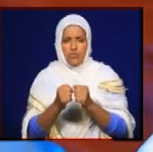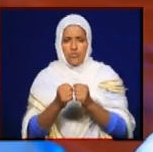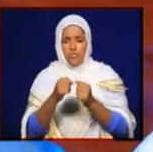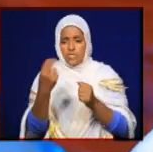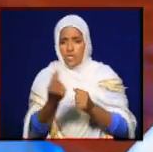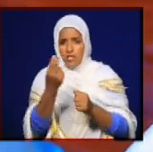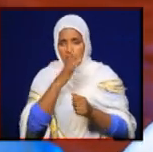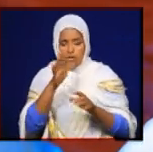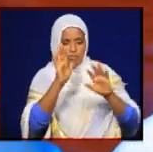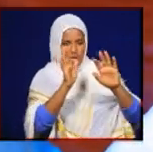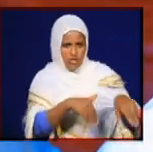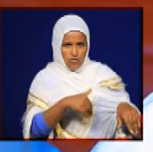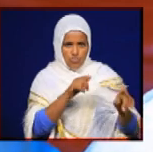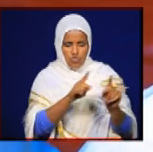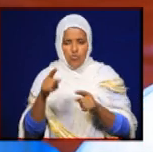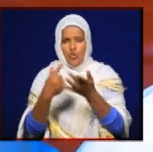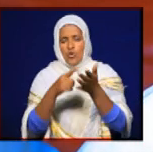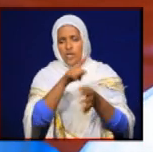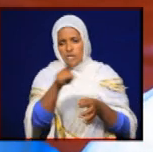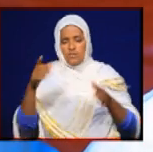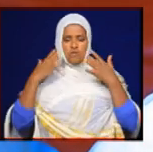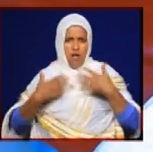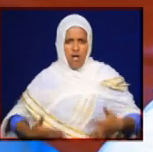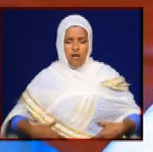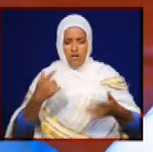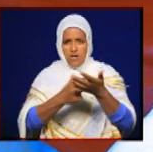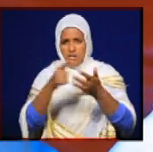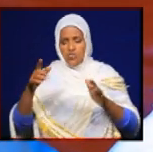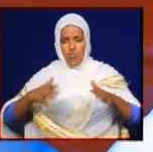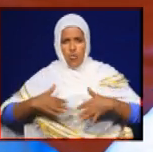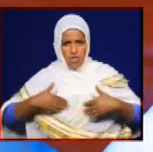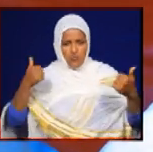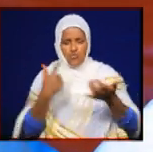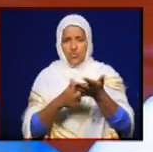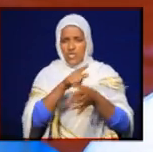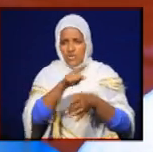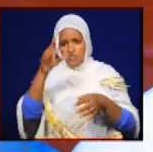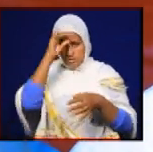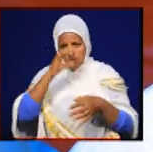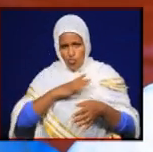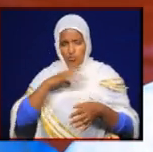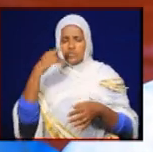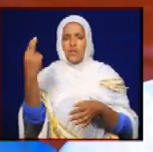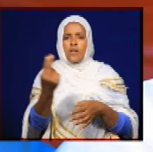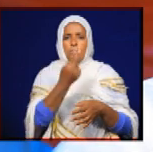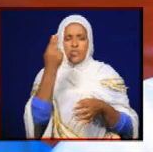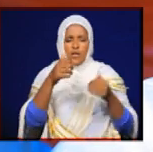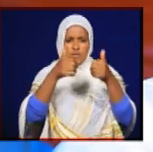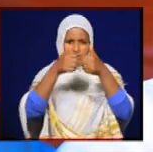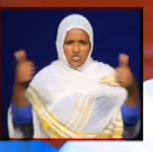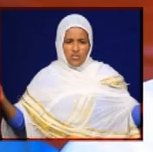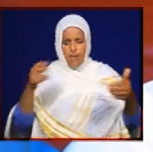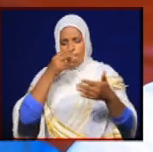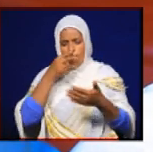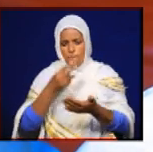የምትችላቸው ሳትጠቀምባቸው ቀረችውን እነዚህን አካላት እነዚህን ወጣቶች እነዚህን ሰዎች ለመጠቀም